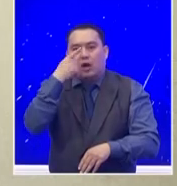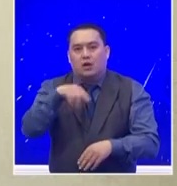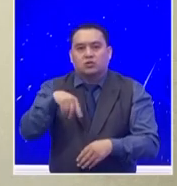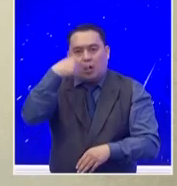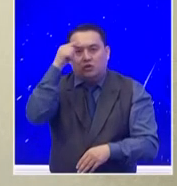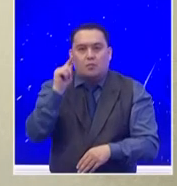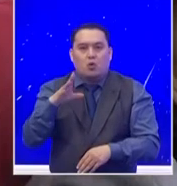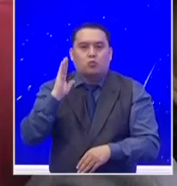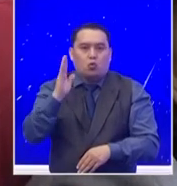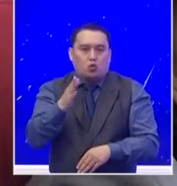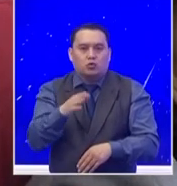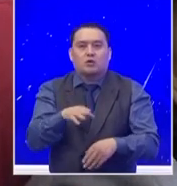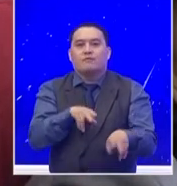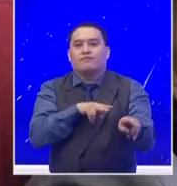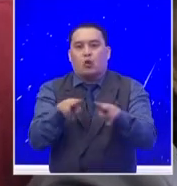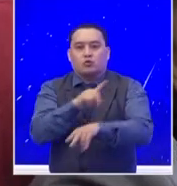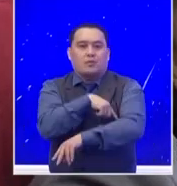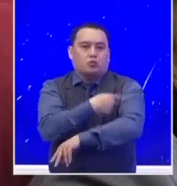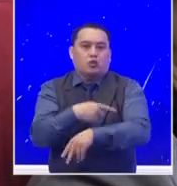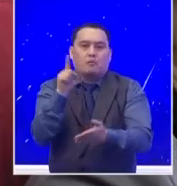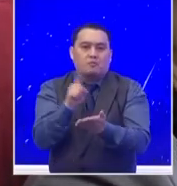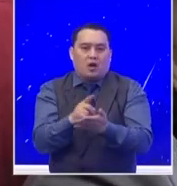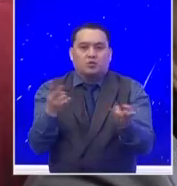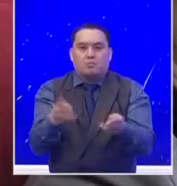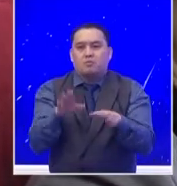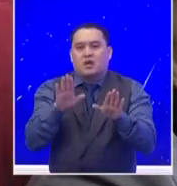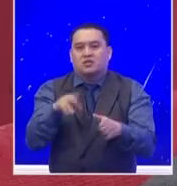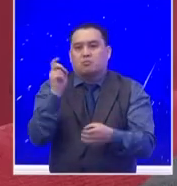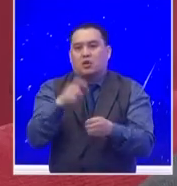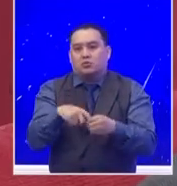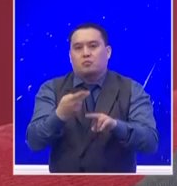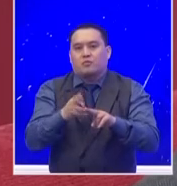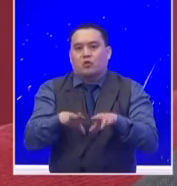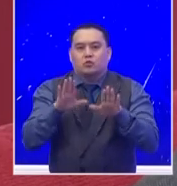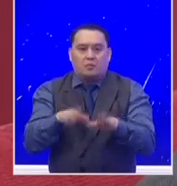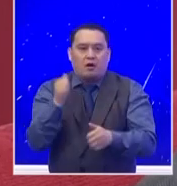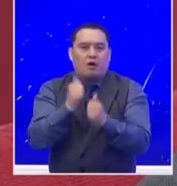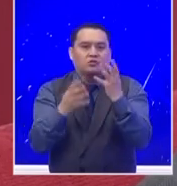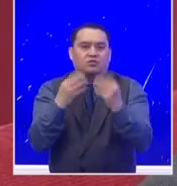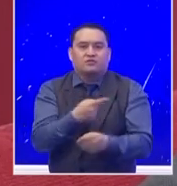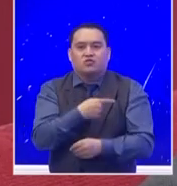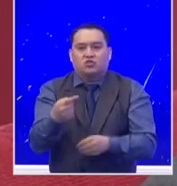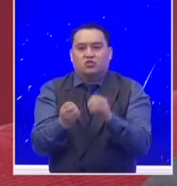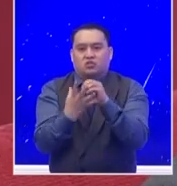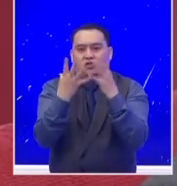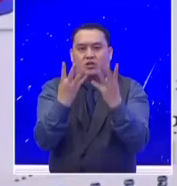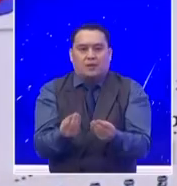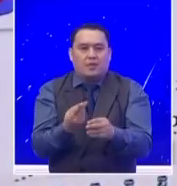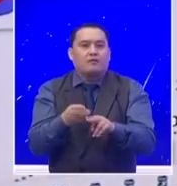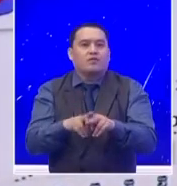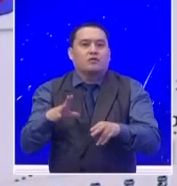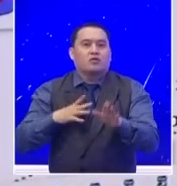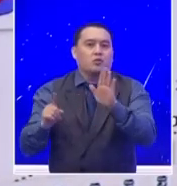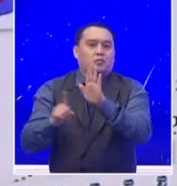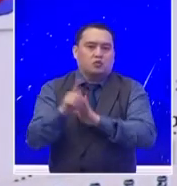и Азербайджана, должны наблюдаться медработниками по месту проживания с ежедневным посещением в течение 14 дней со